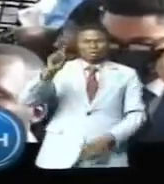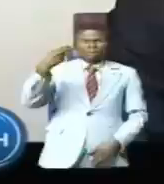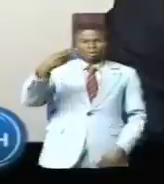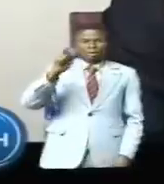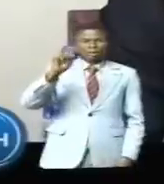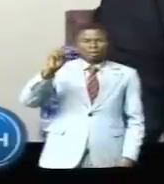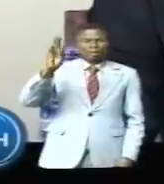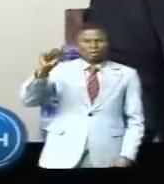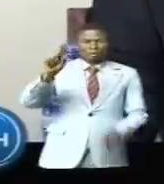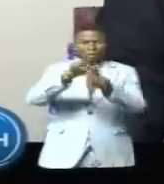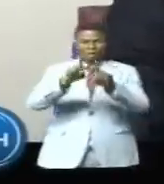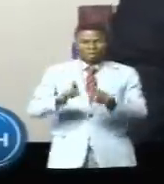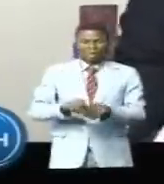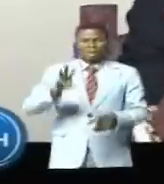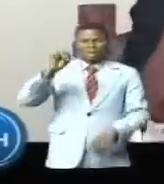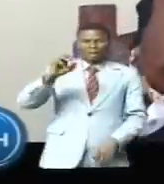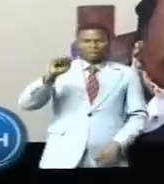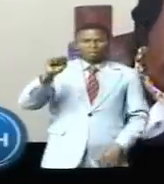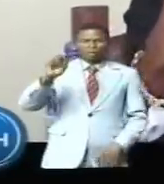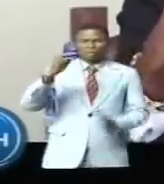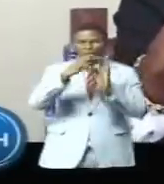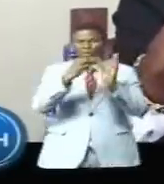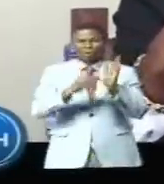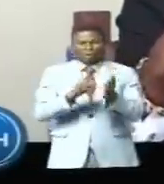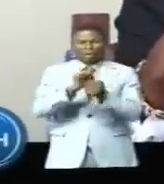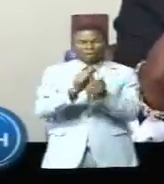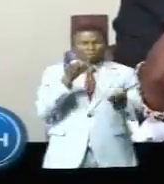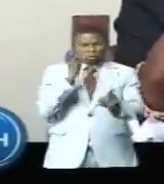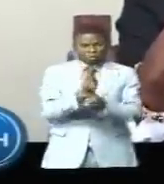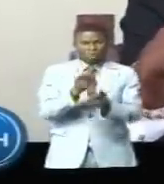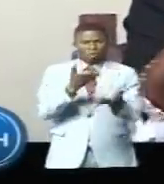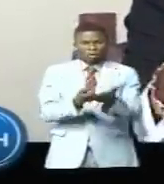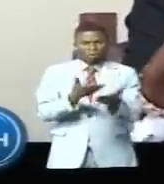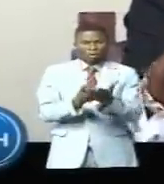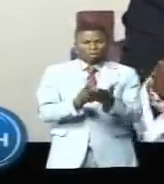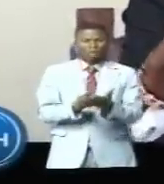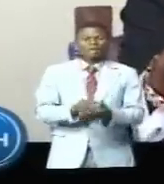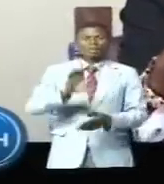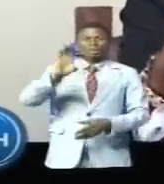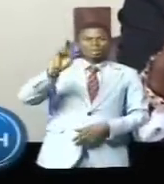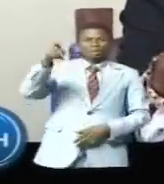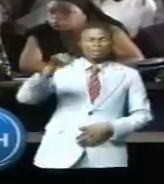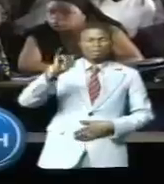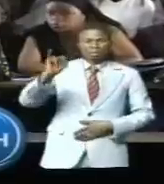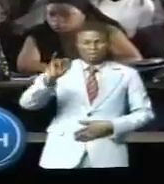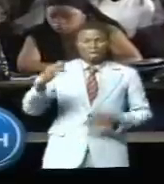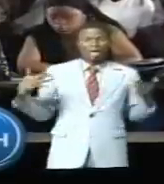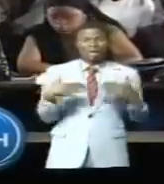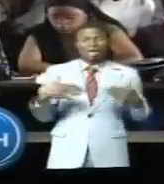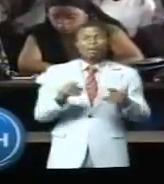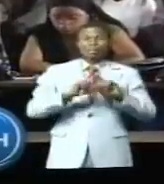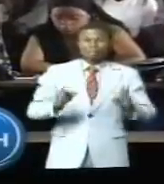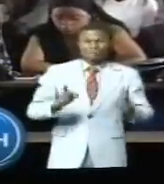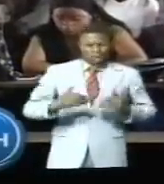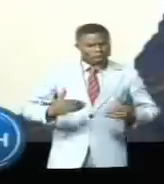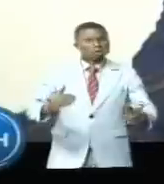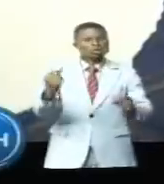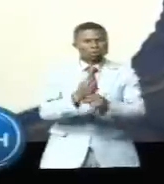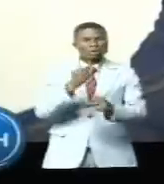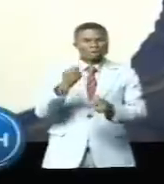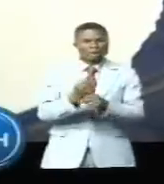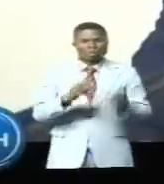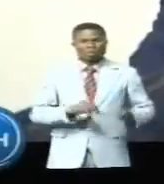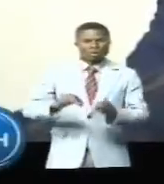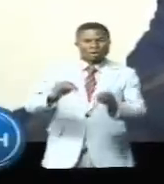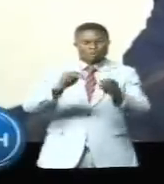Tanganda et Mathieu Ngunzolo en sont des cas illustratifs. Certes, la CPI fait peur, mais elle doit actionner les